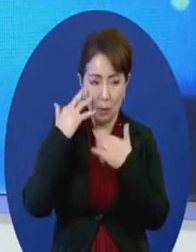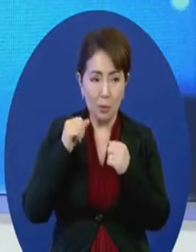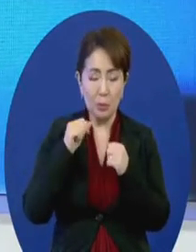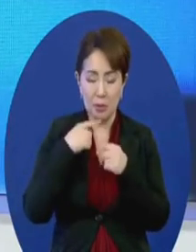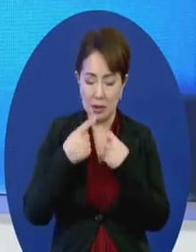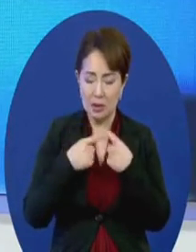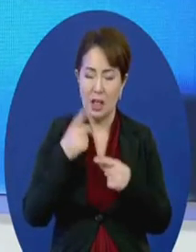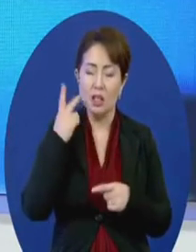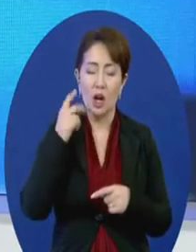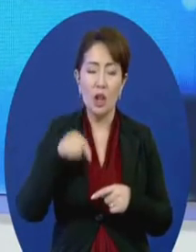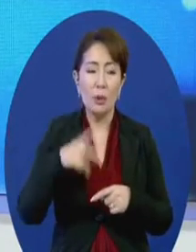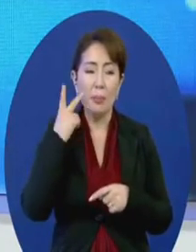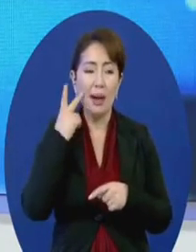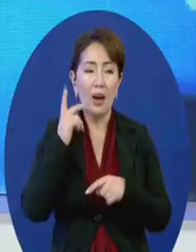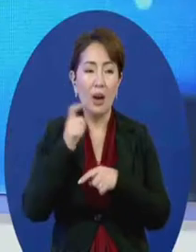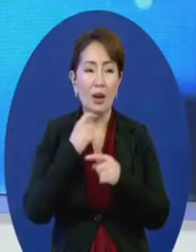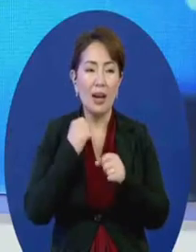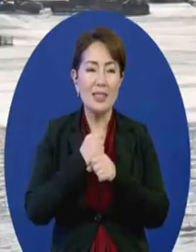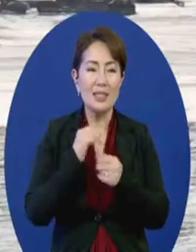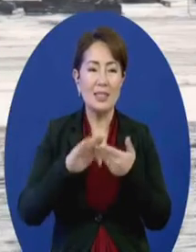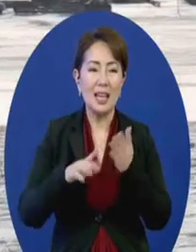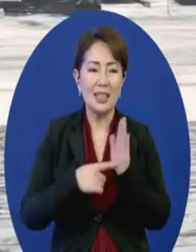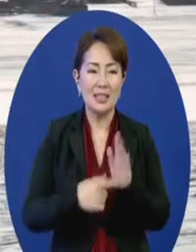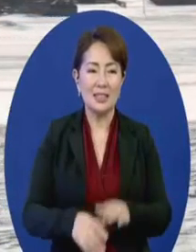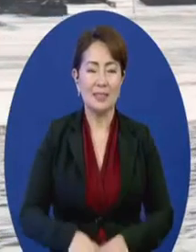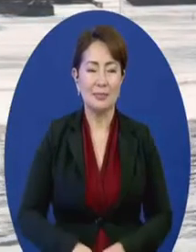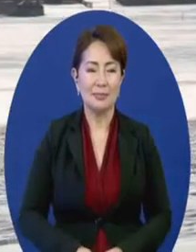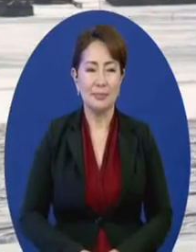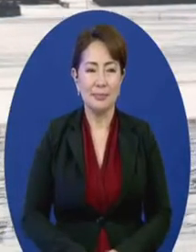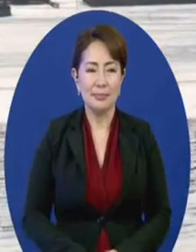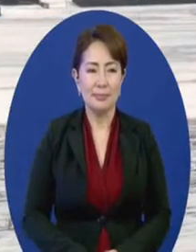Өнөөдөр байнгын хороо ажиллаа тайлгнала.